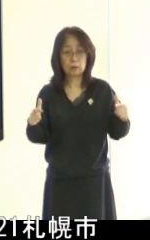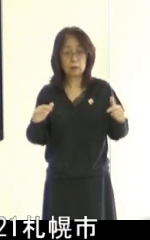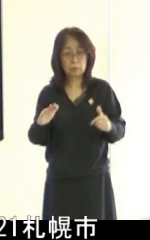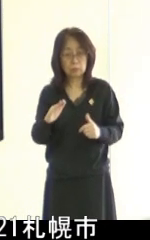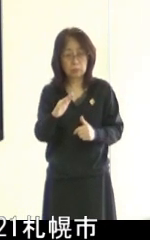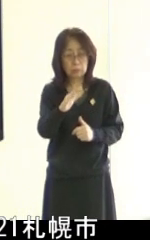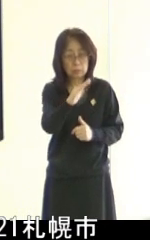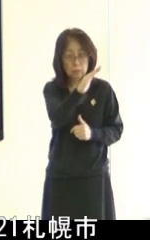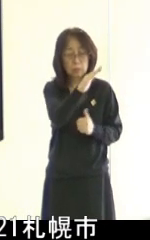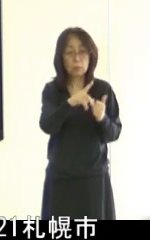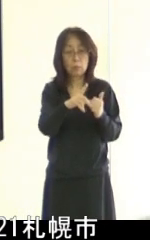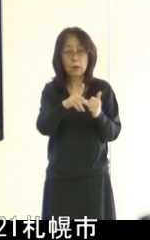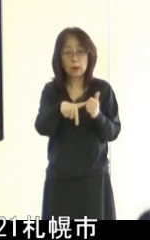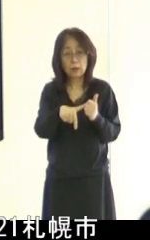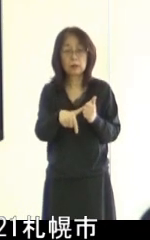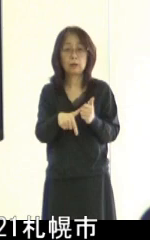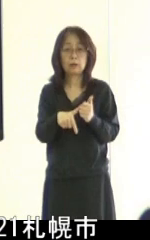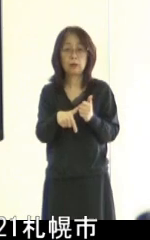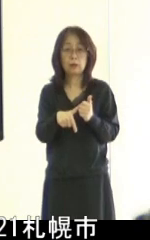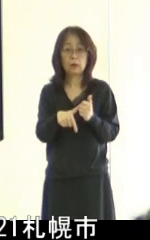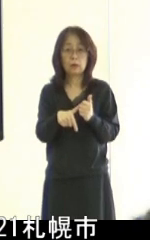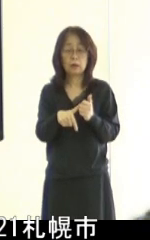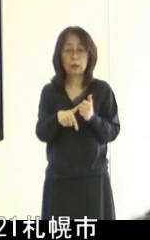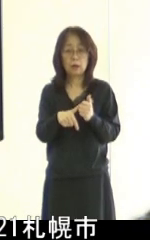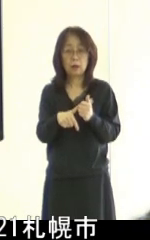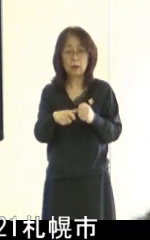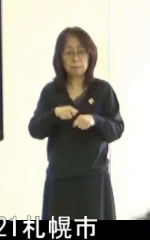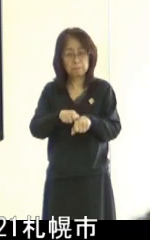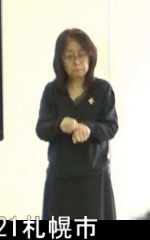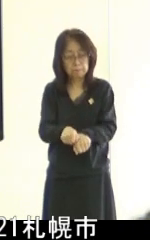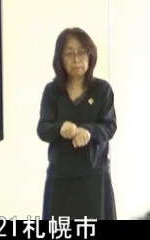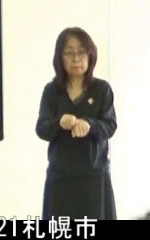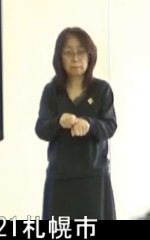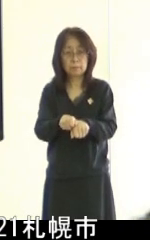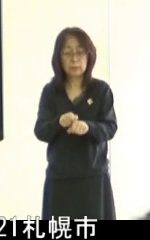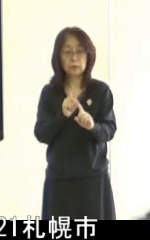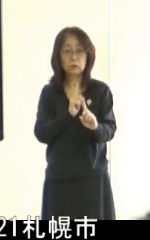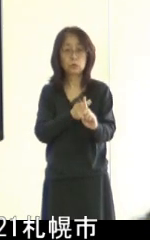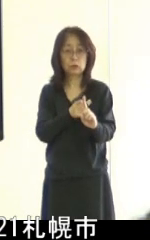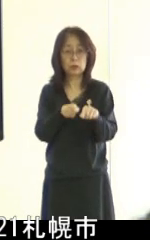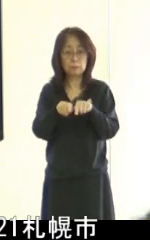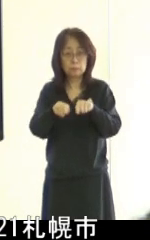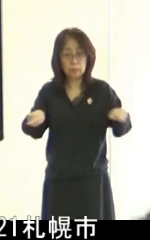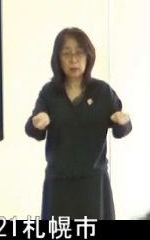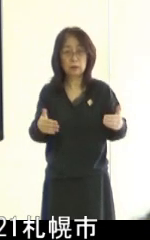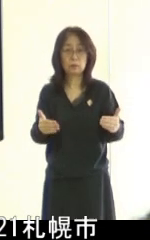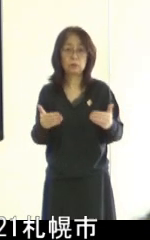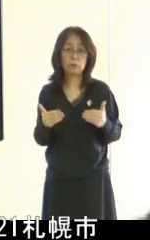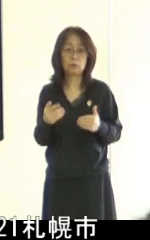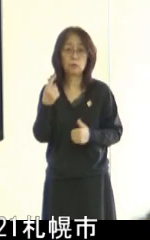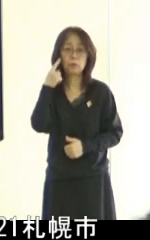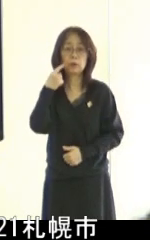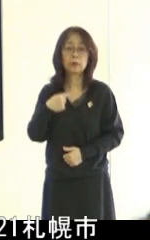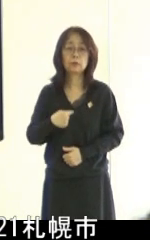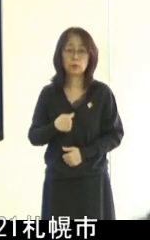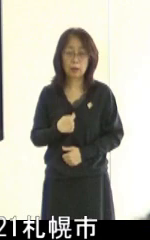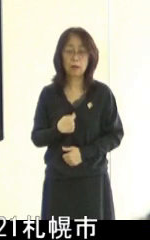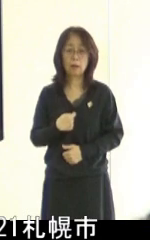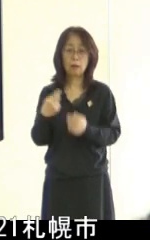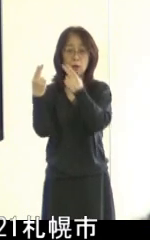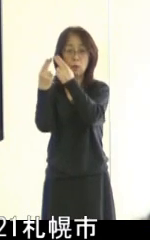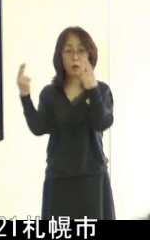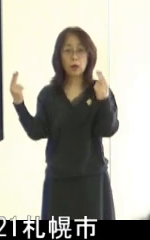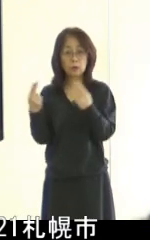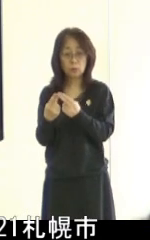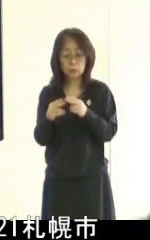ますと多い強い措置を取らざるを得ないという状況になりますので今北海道とも